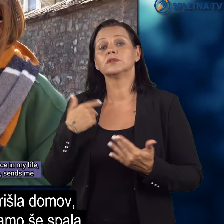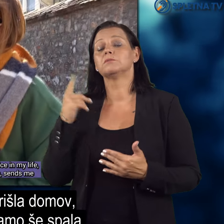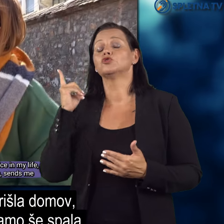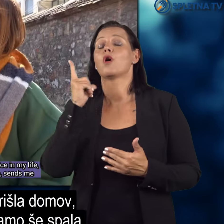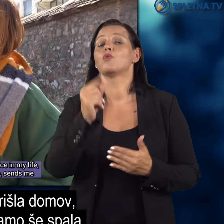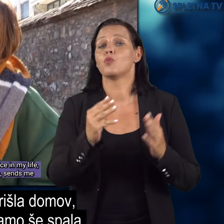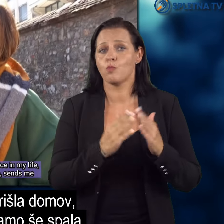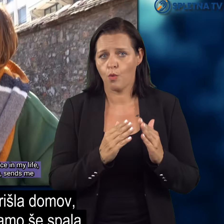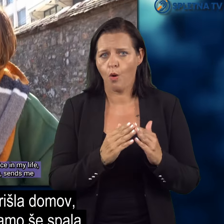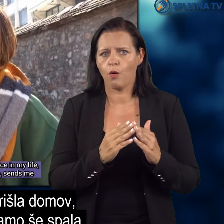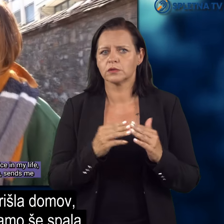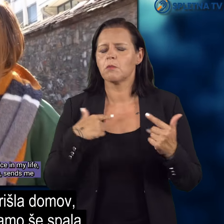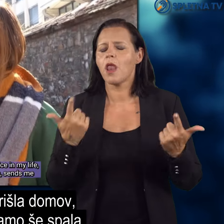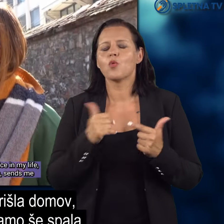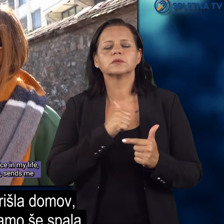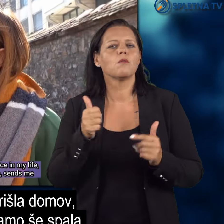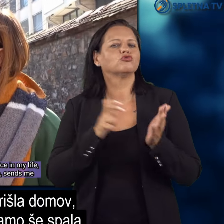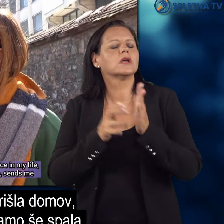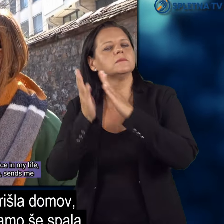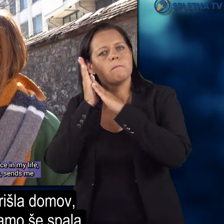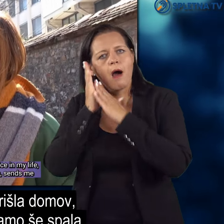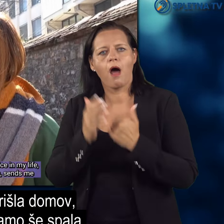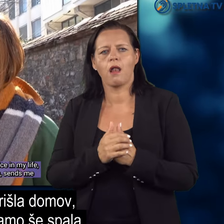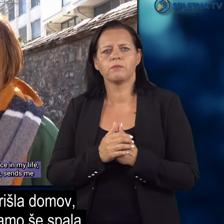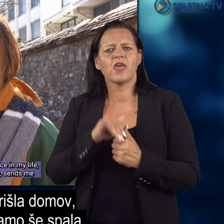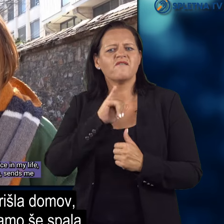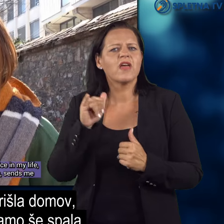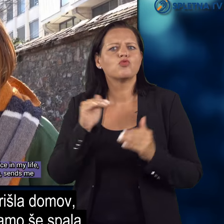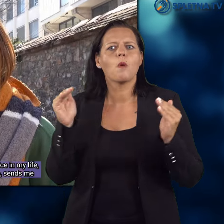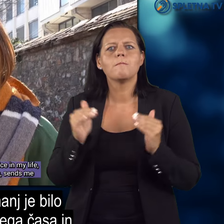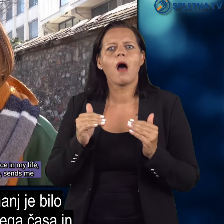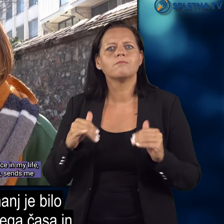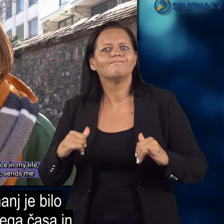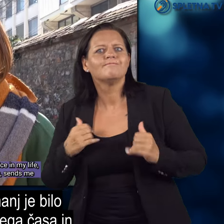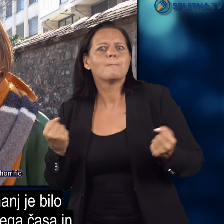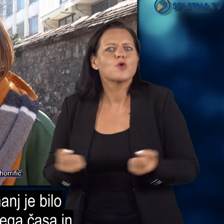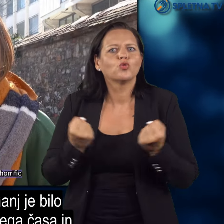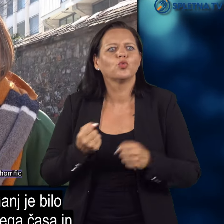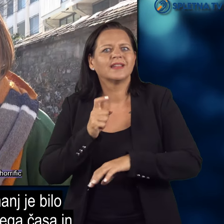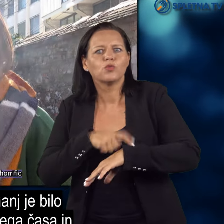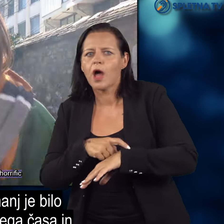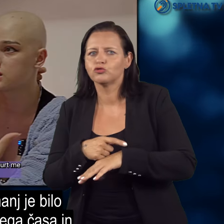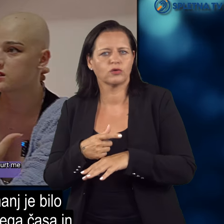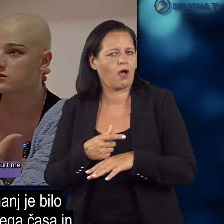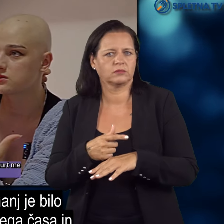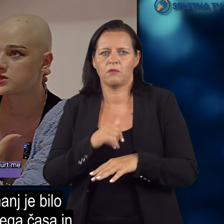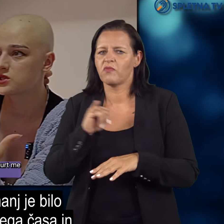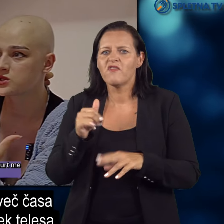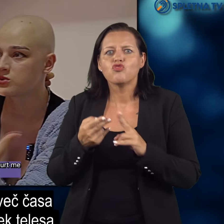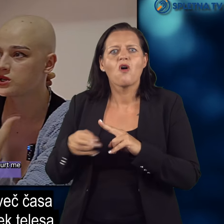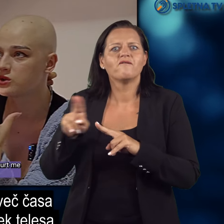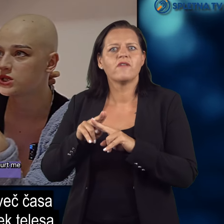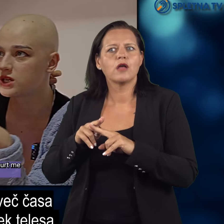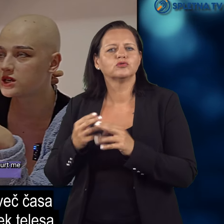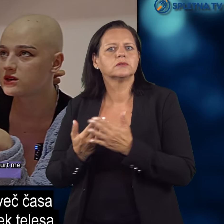Ko sem prišla domov, sem lahko samo še spala. Vedno manj je bilo produktivnega časa in vedno več časa za